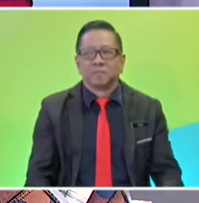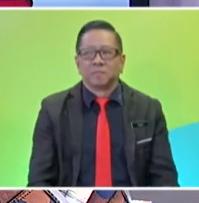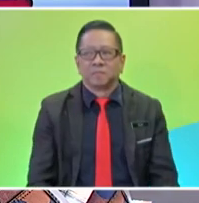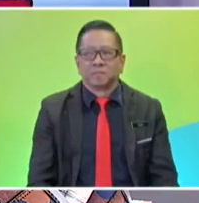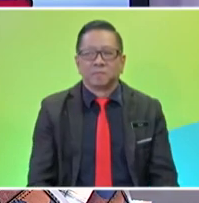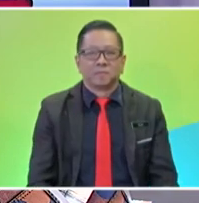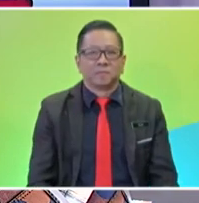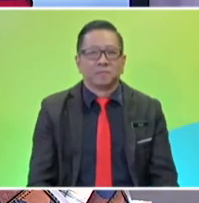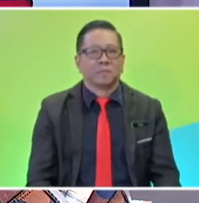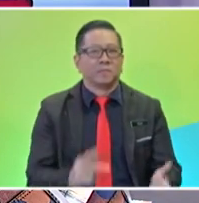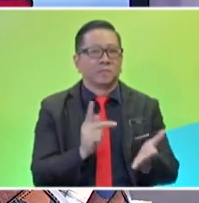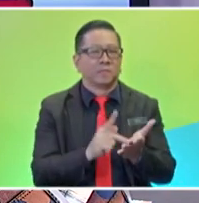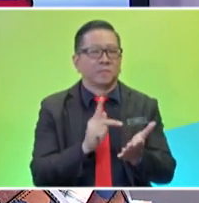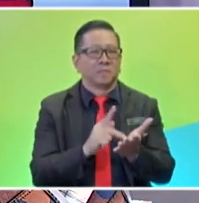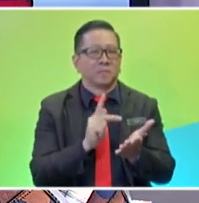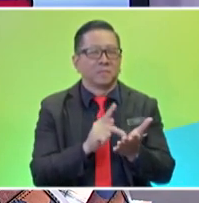kalau kita